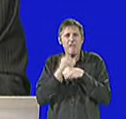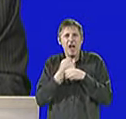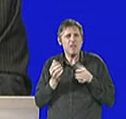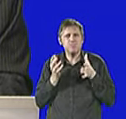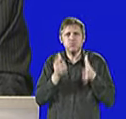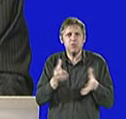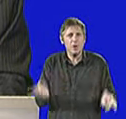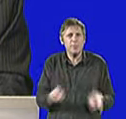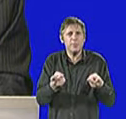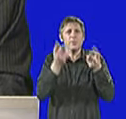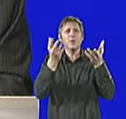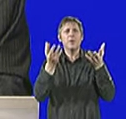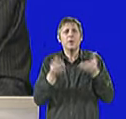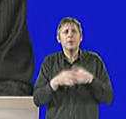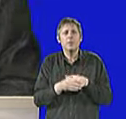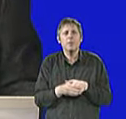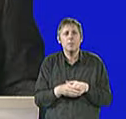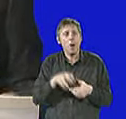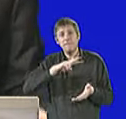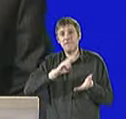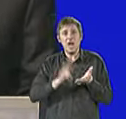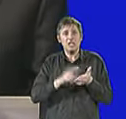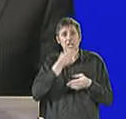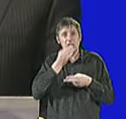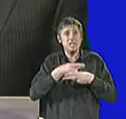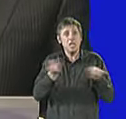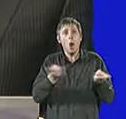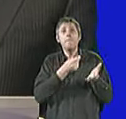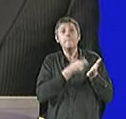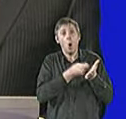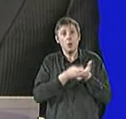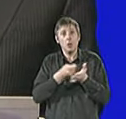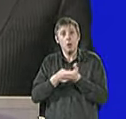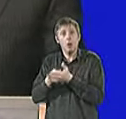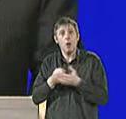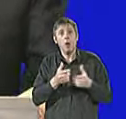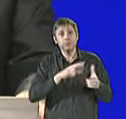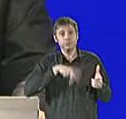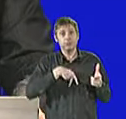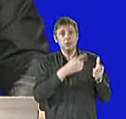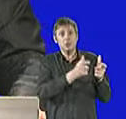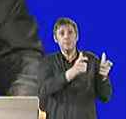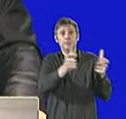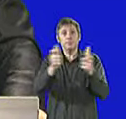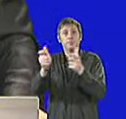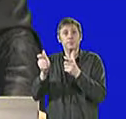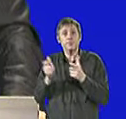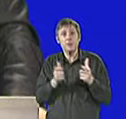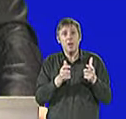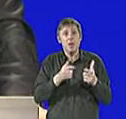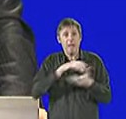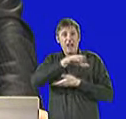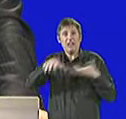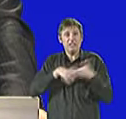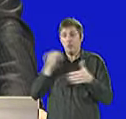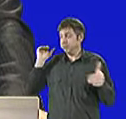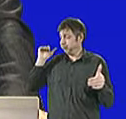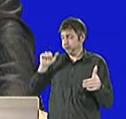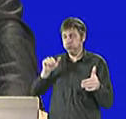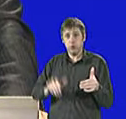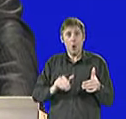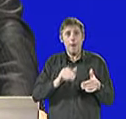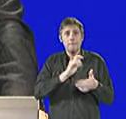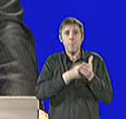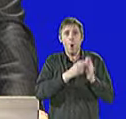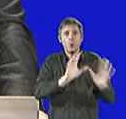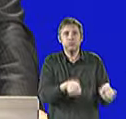vérité qu'en sauvant nos banques au plus fort de la crise financière, ce ne sont pas